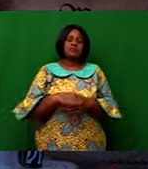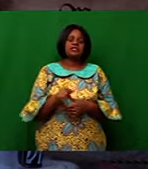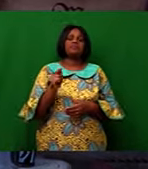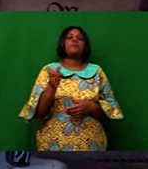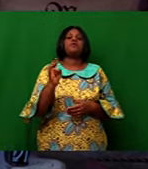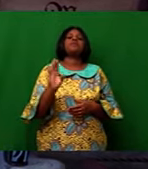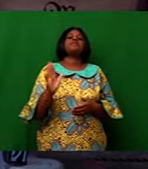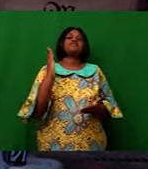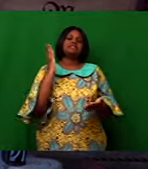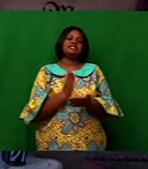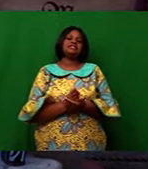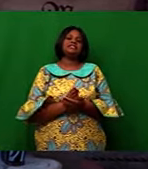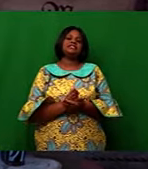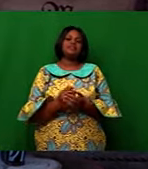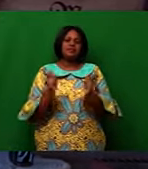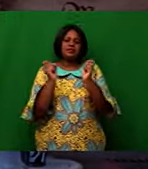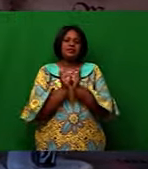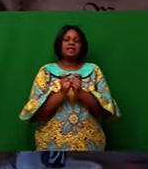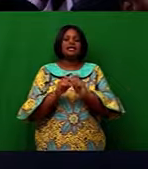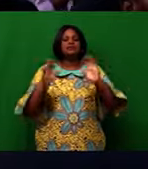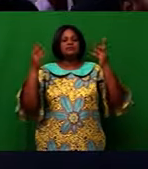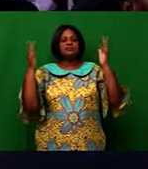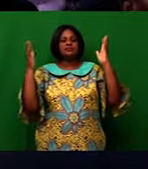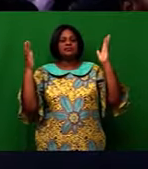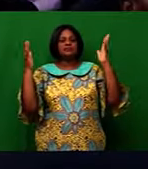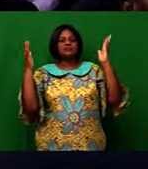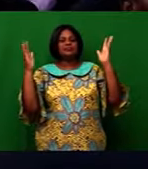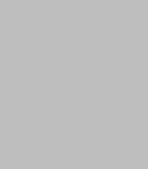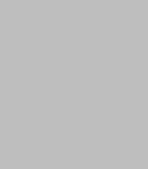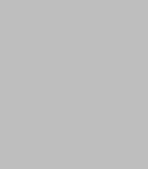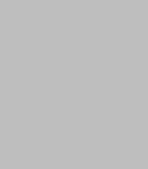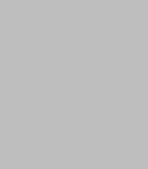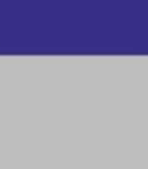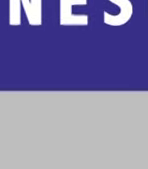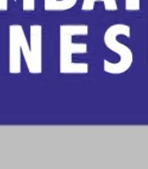zviedzo zvinozounza tsvina ngatisangane muchikamu chinoteera